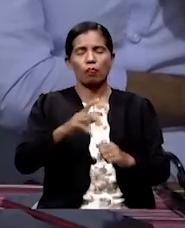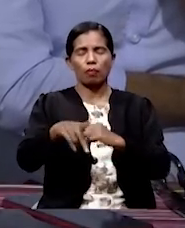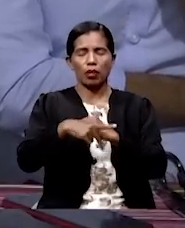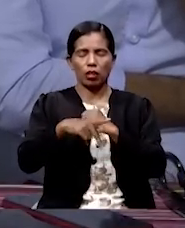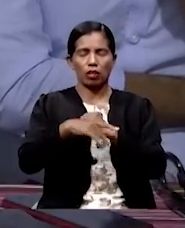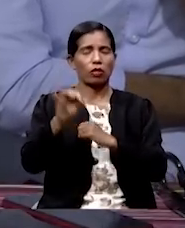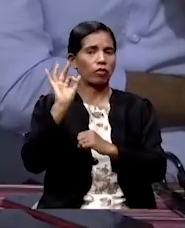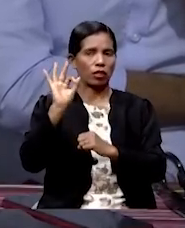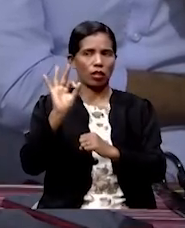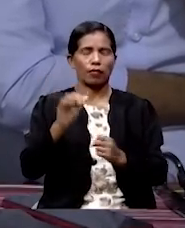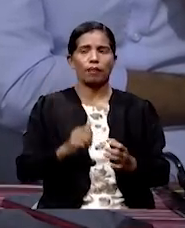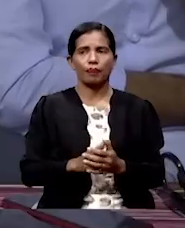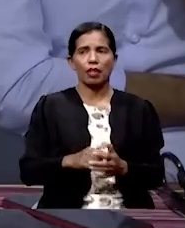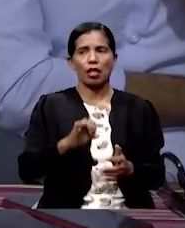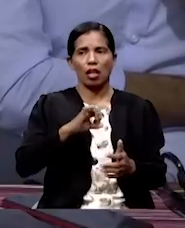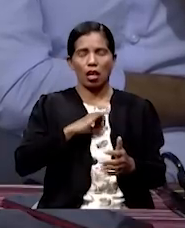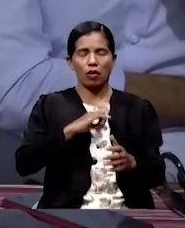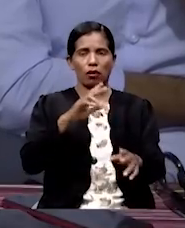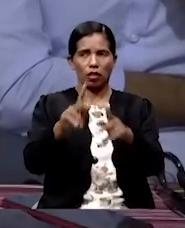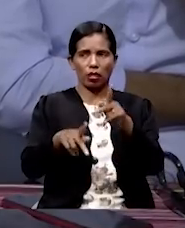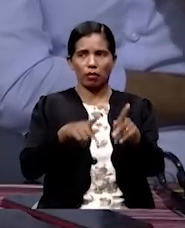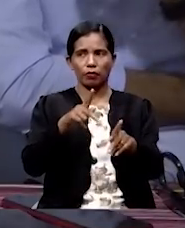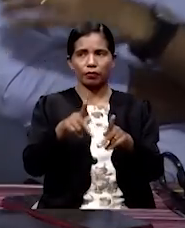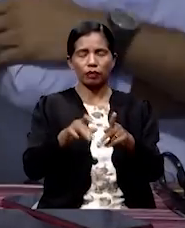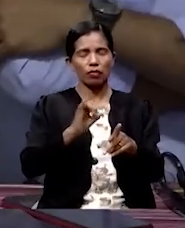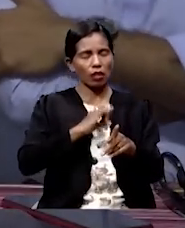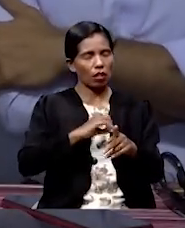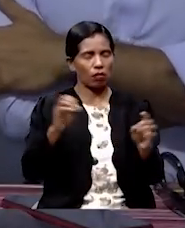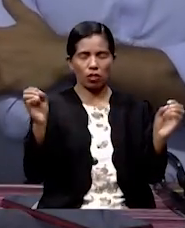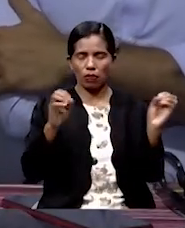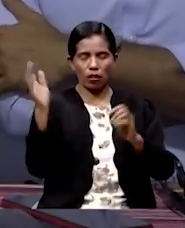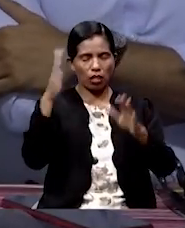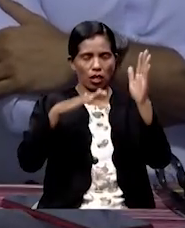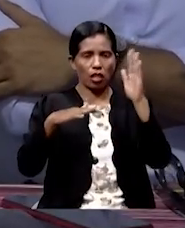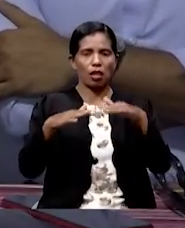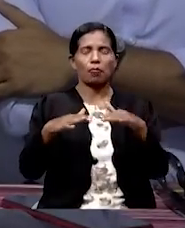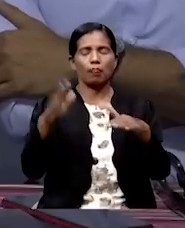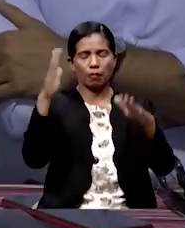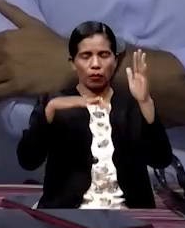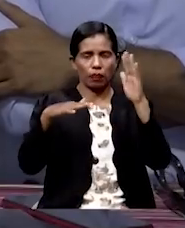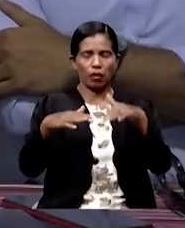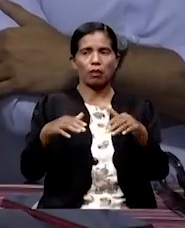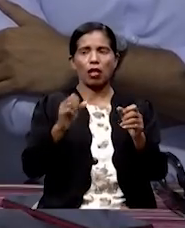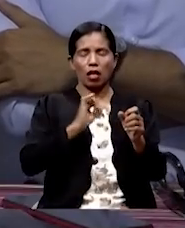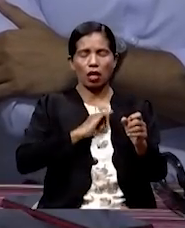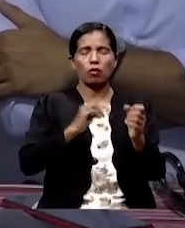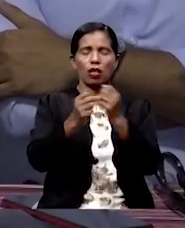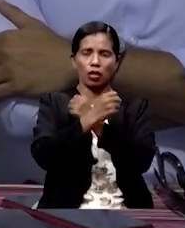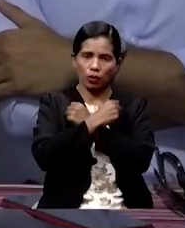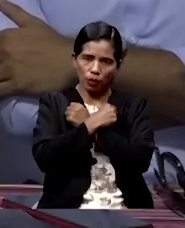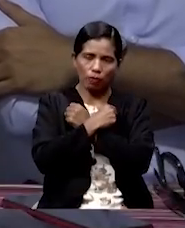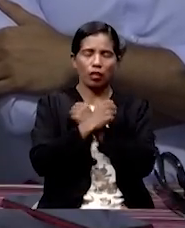ita ita problema mas bahau ema ita ke hau la koi hau problema mba ema ita hau hadomi hau ni maun sir ni